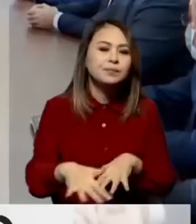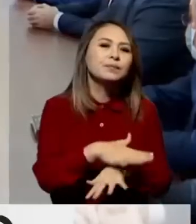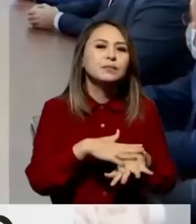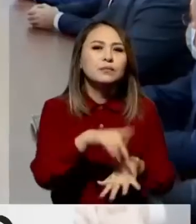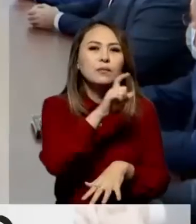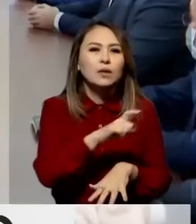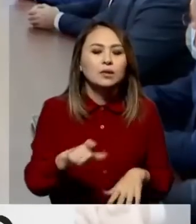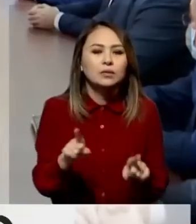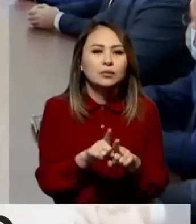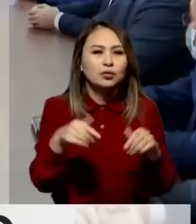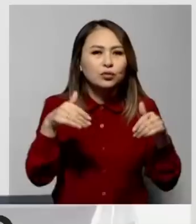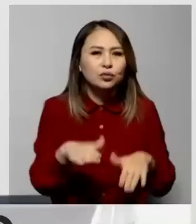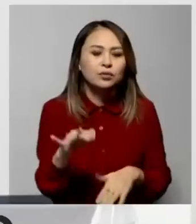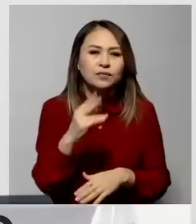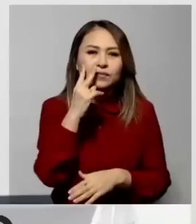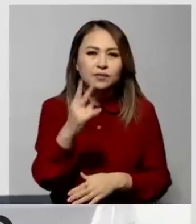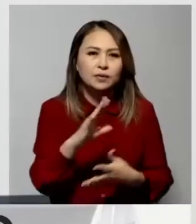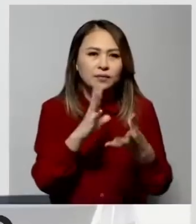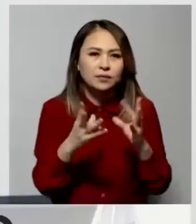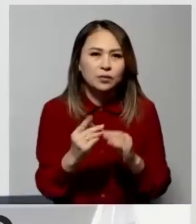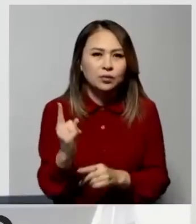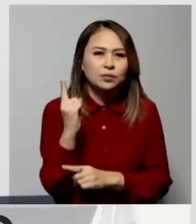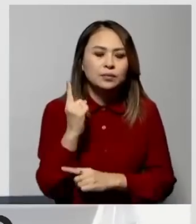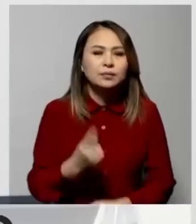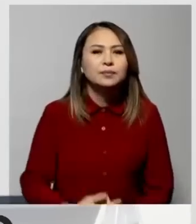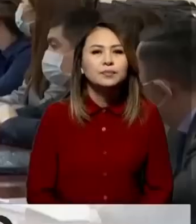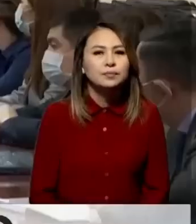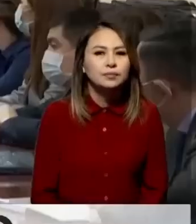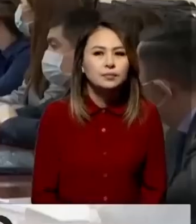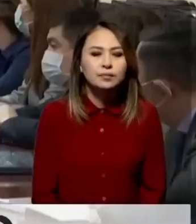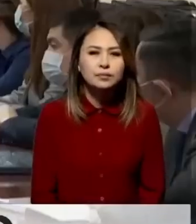үкіметтен оң шешімдер мен нәтиже күтіп отыр. Руслан Бақытбекұлы, Хабар 24.